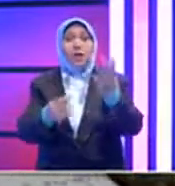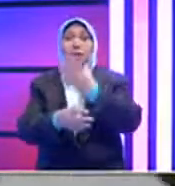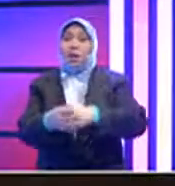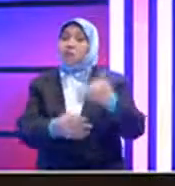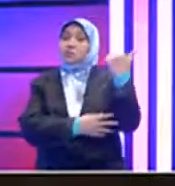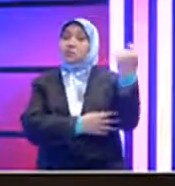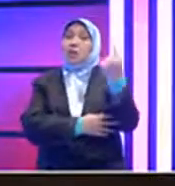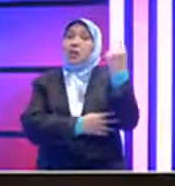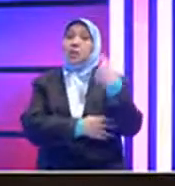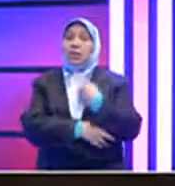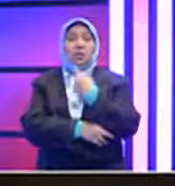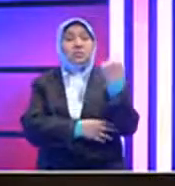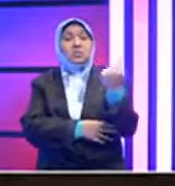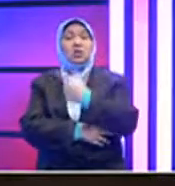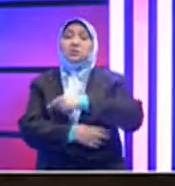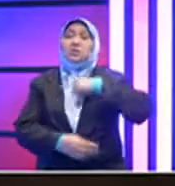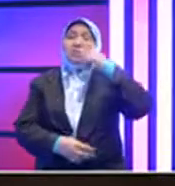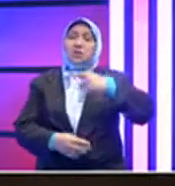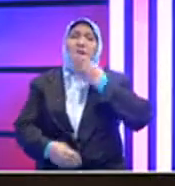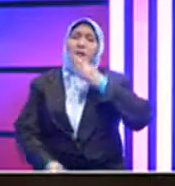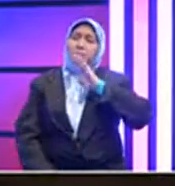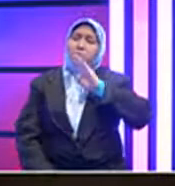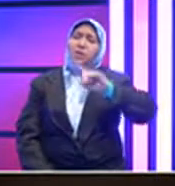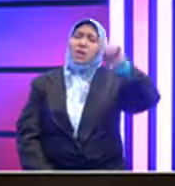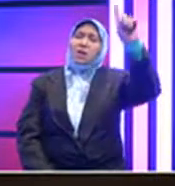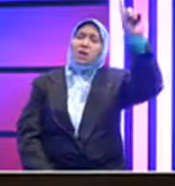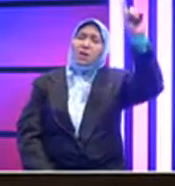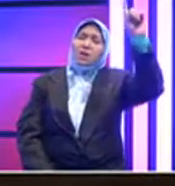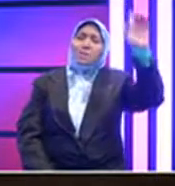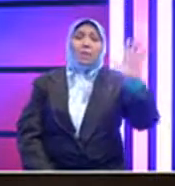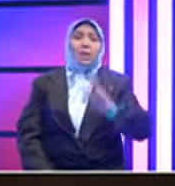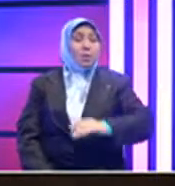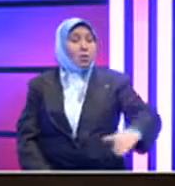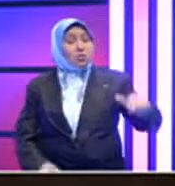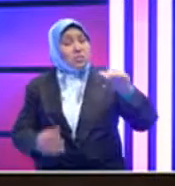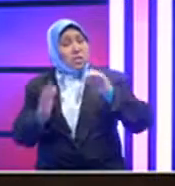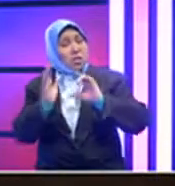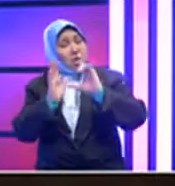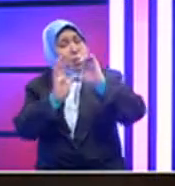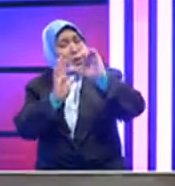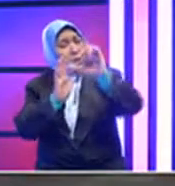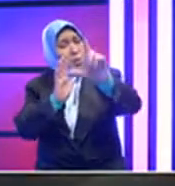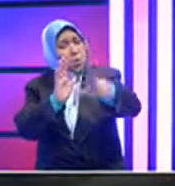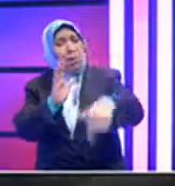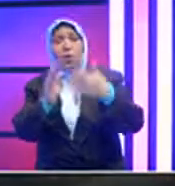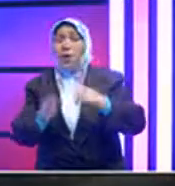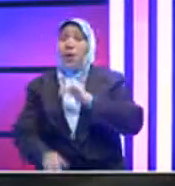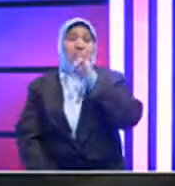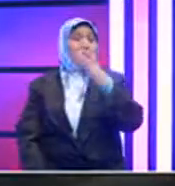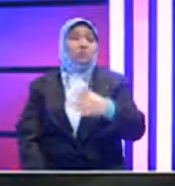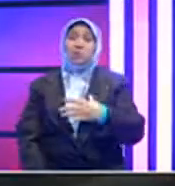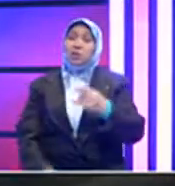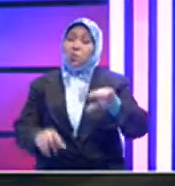selalu kita sentiasa mengucapkan Alhamdulillah karena apel keren the lambat laun orang yang tak suka Quran